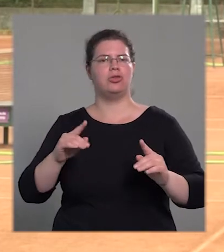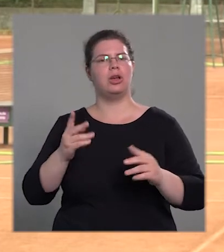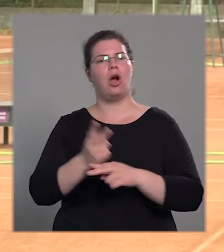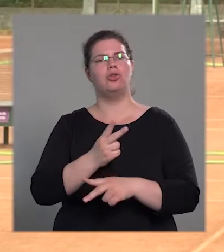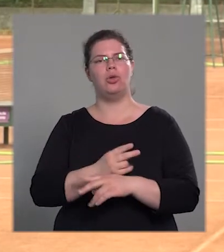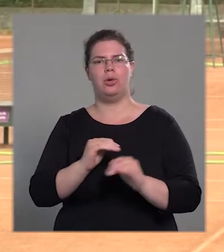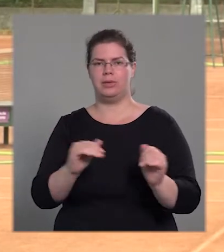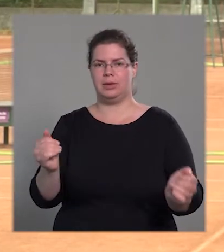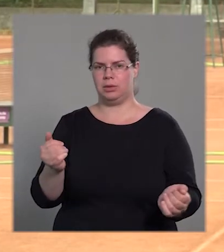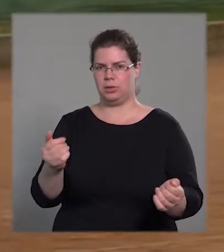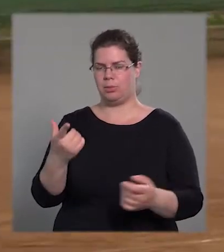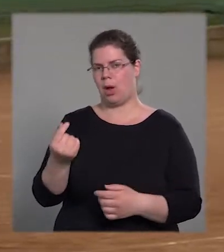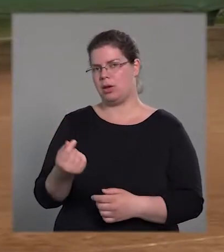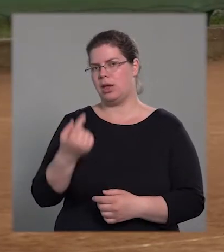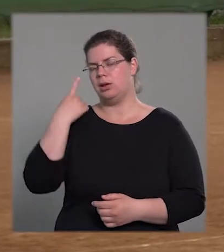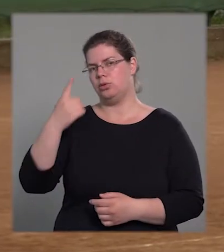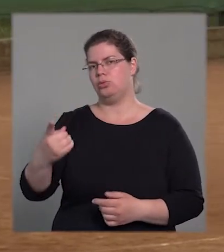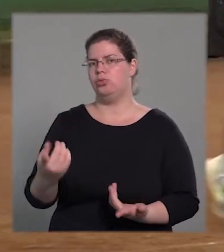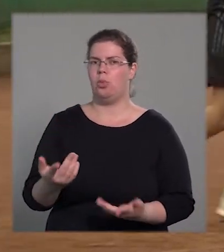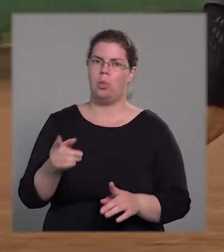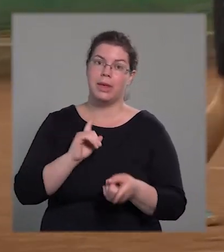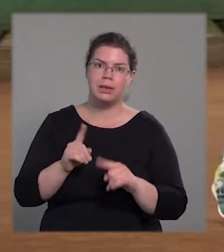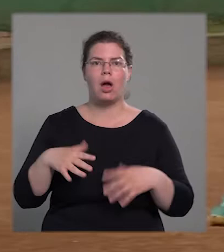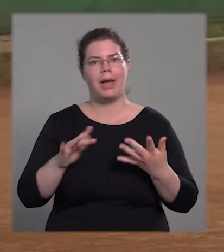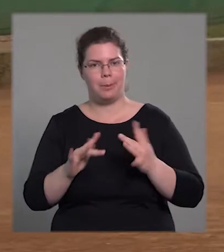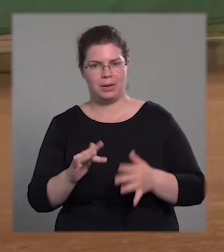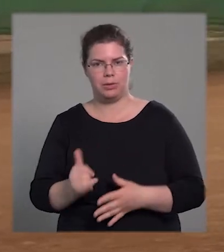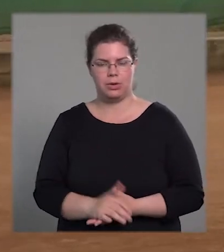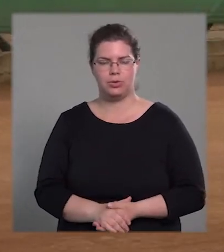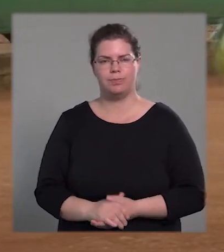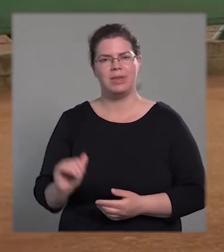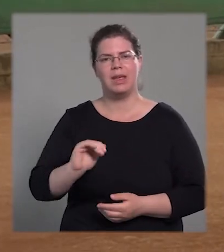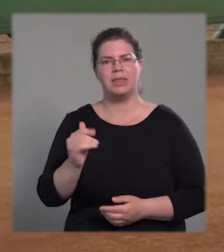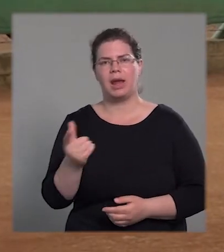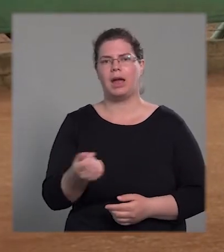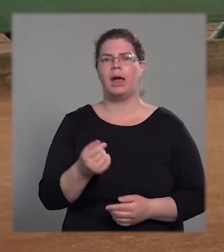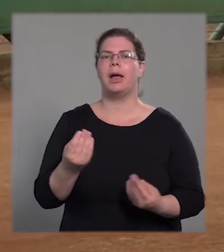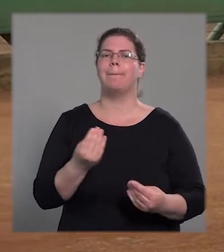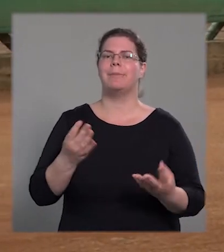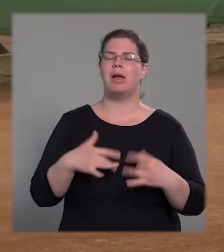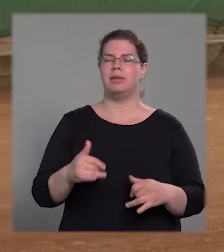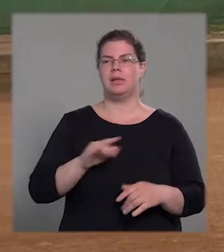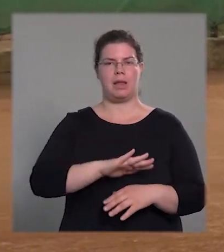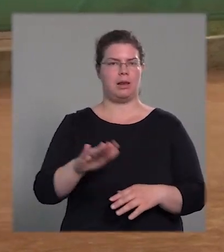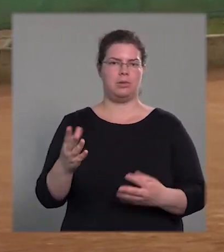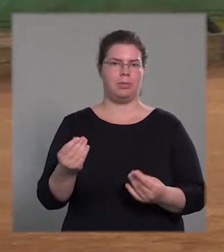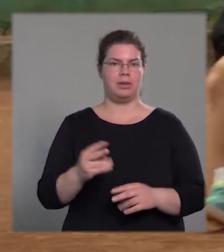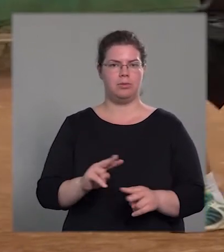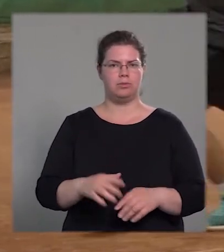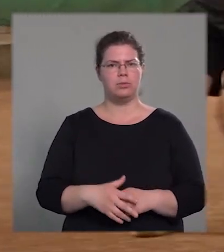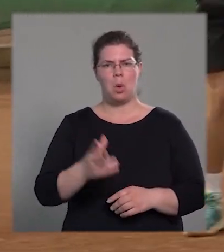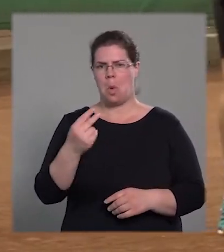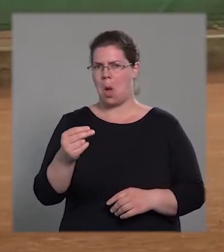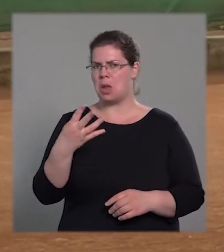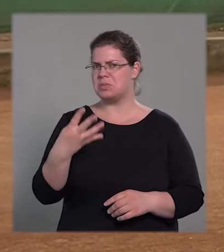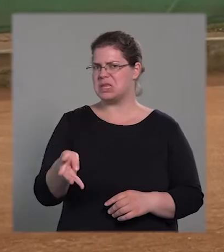partnerrel folyamatosan tudjon játszani, esetleg mérkőzést is. A gyerekekkel mi a helyzet? Mennyien vannak itt nálatok? Hát 30-40